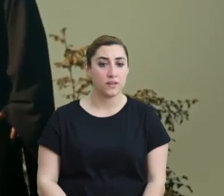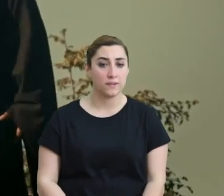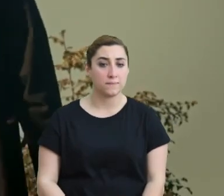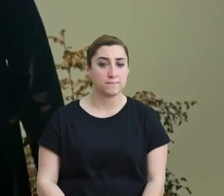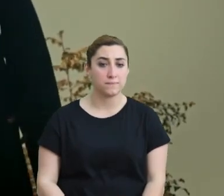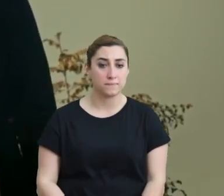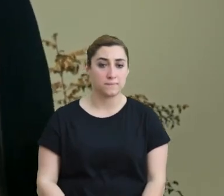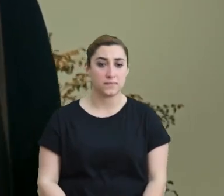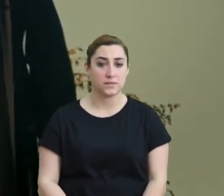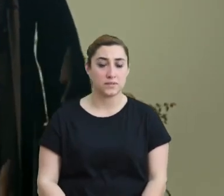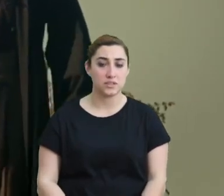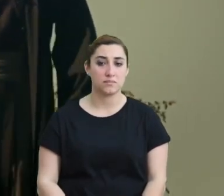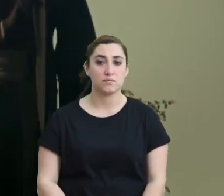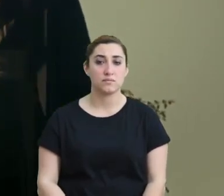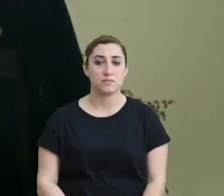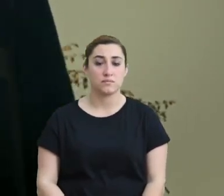döndü.